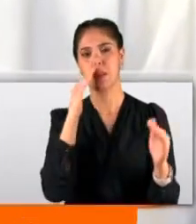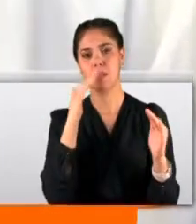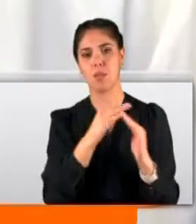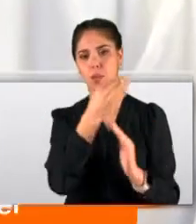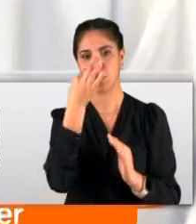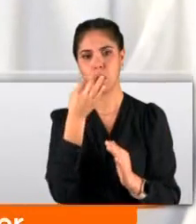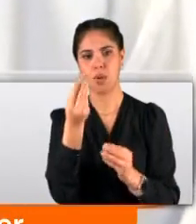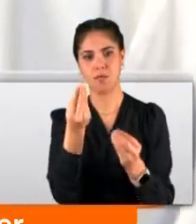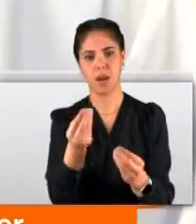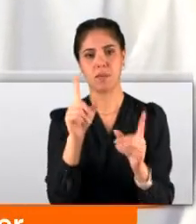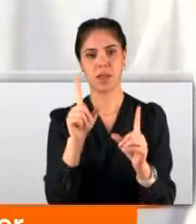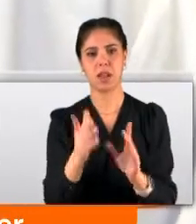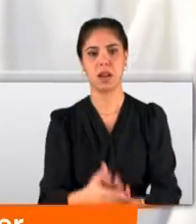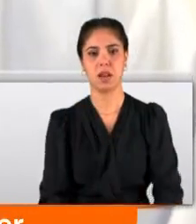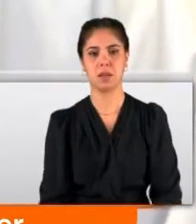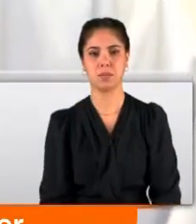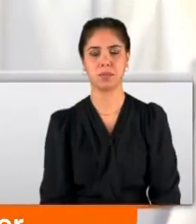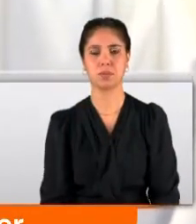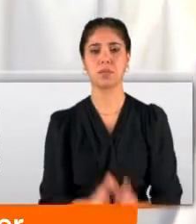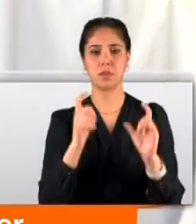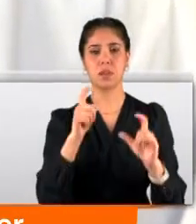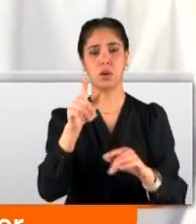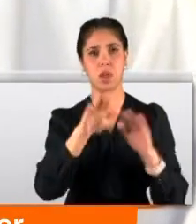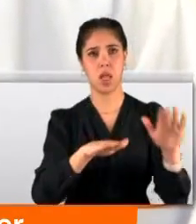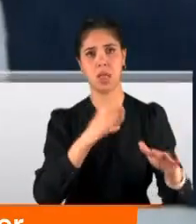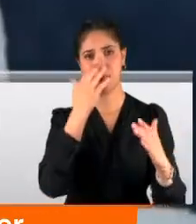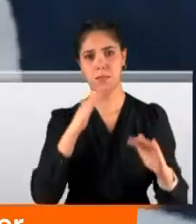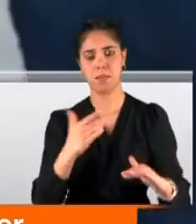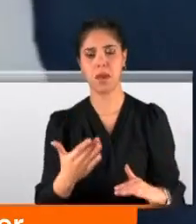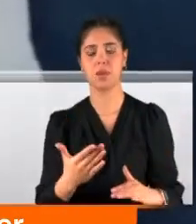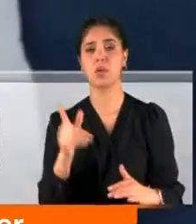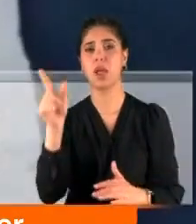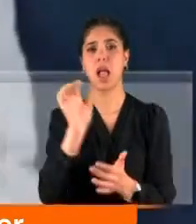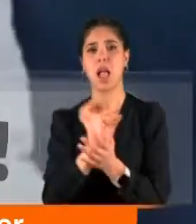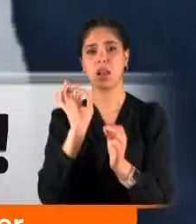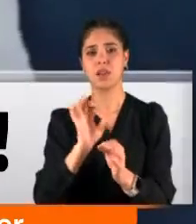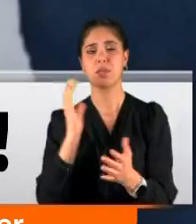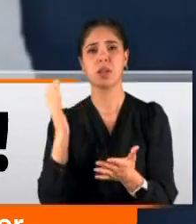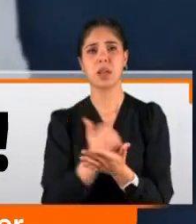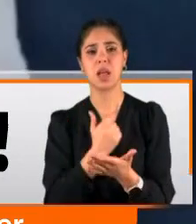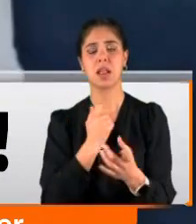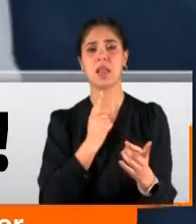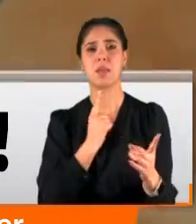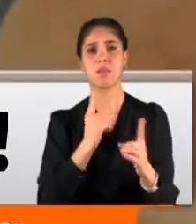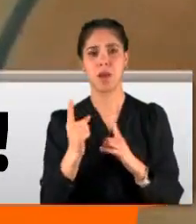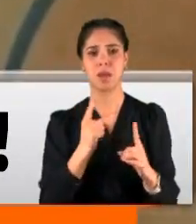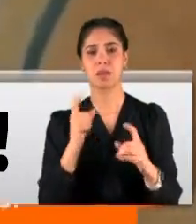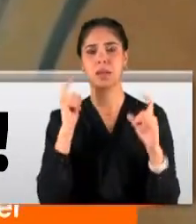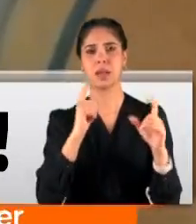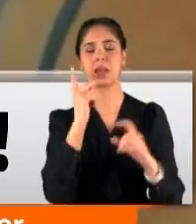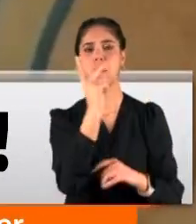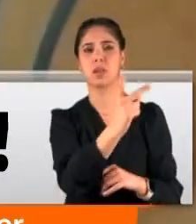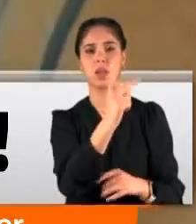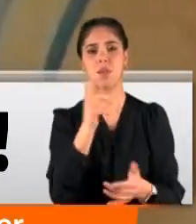bir yoldan verilmesi gerekir. SGK'nın bu konuda adım atmasını bekliyoruz. Bulca ailesi şimdi kazandıkları davada SGK